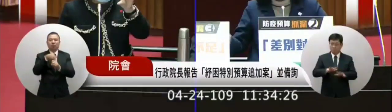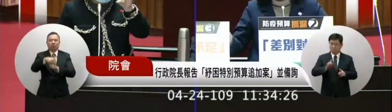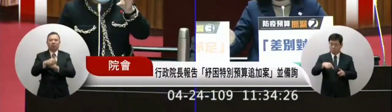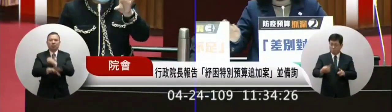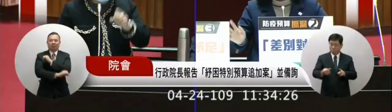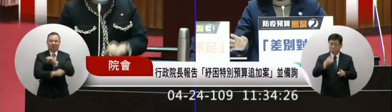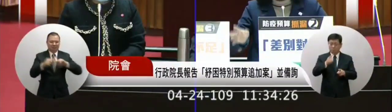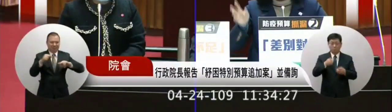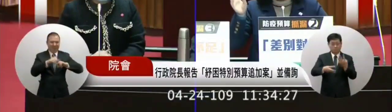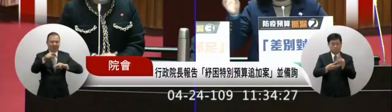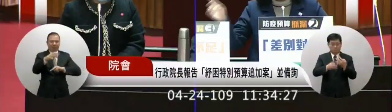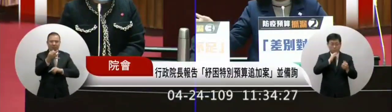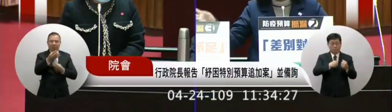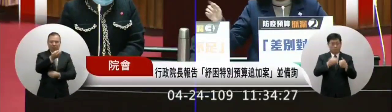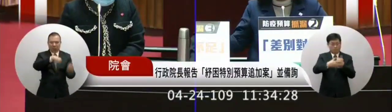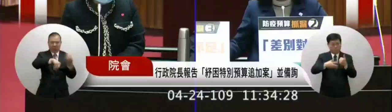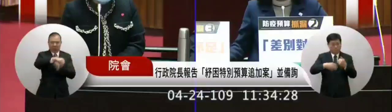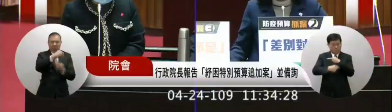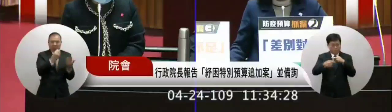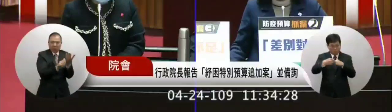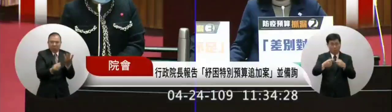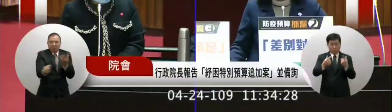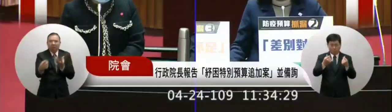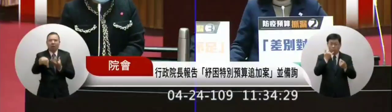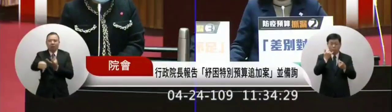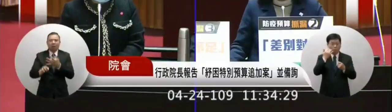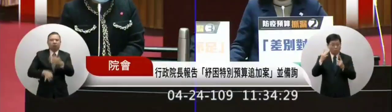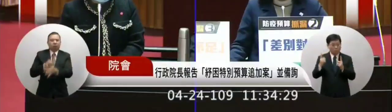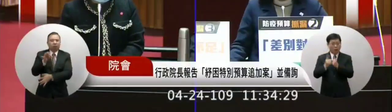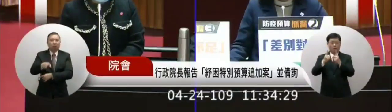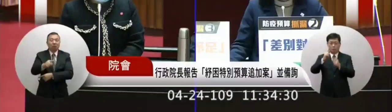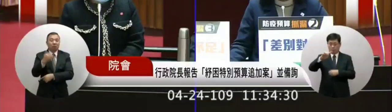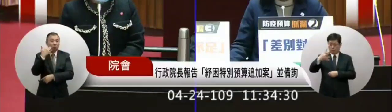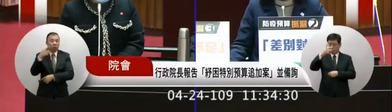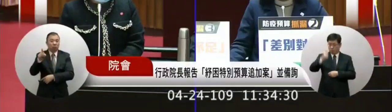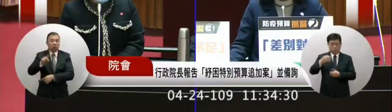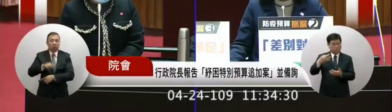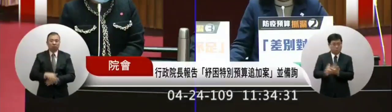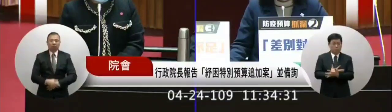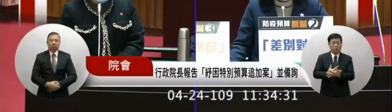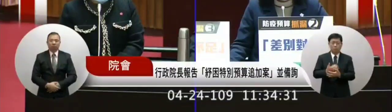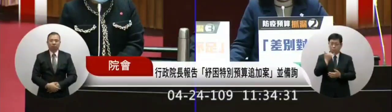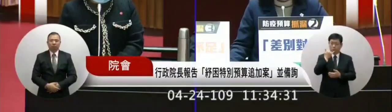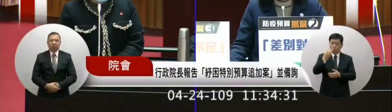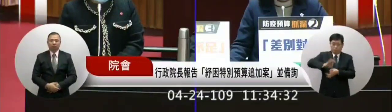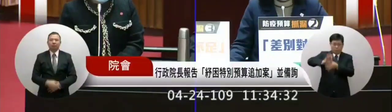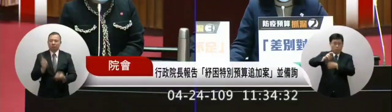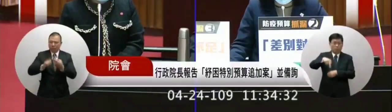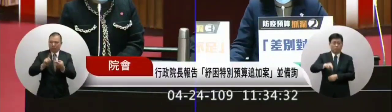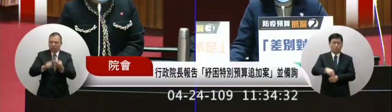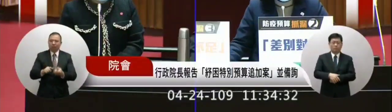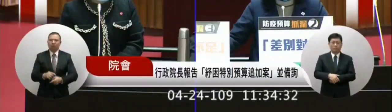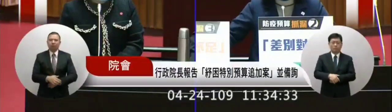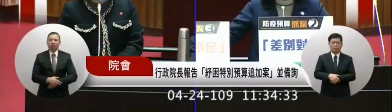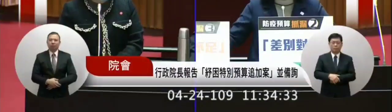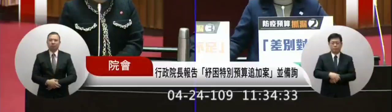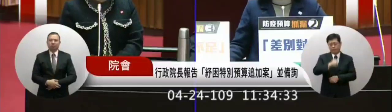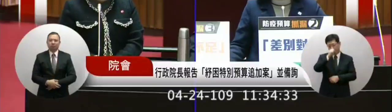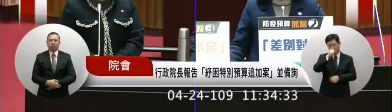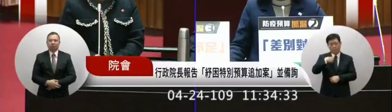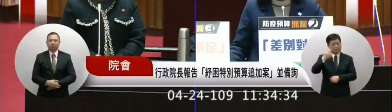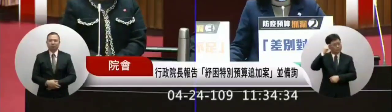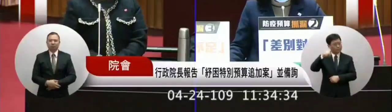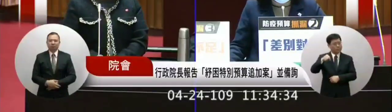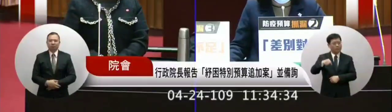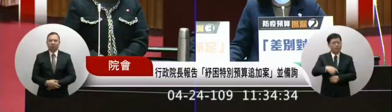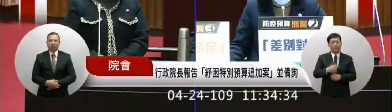们都有考虑到里面。对，也可以进入到，如果万一还是1500亿不够的时候，要再加码进来。 对，没有问题。 好，那我